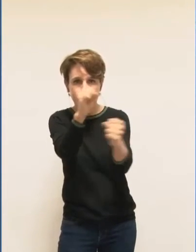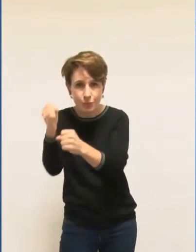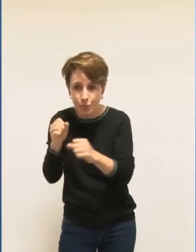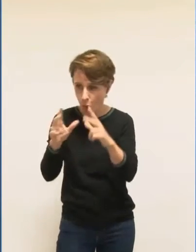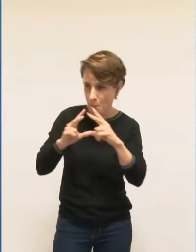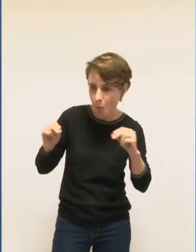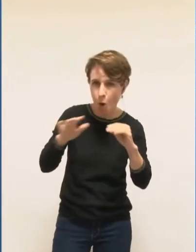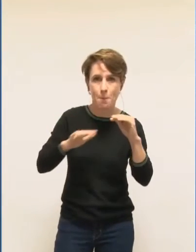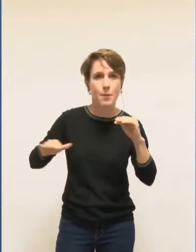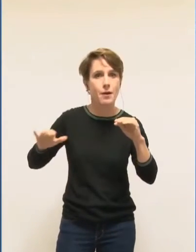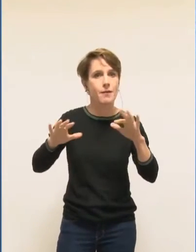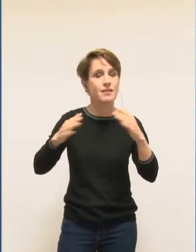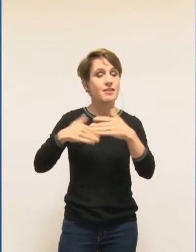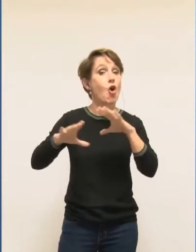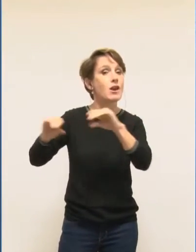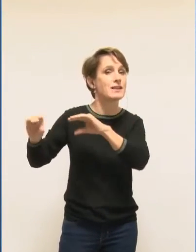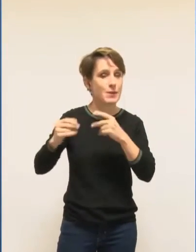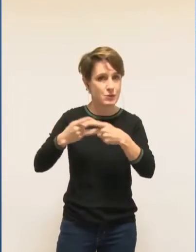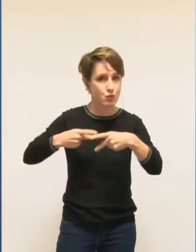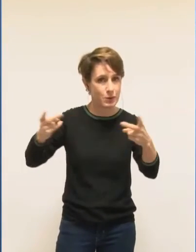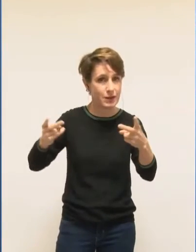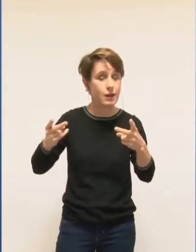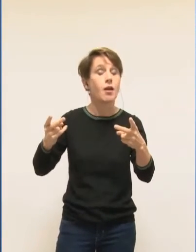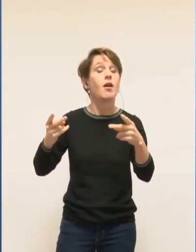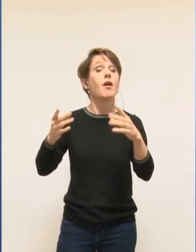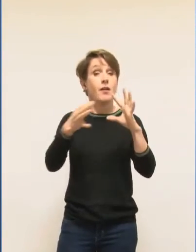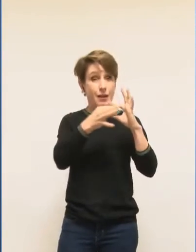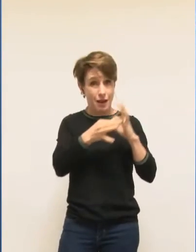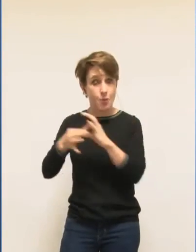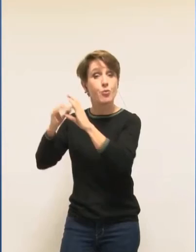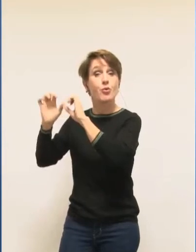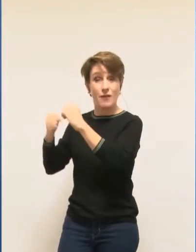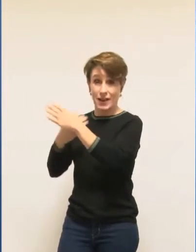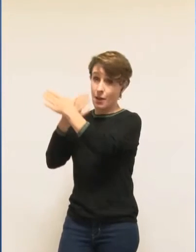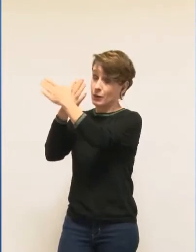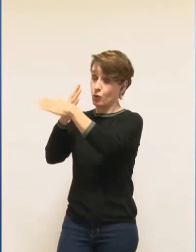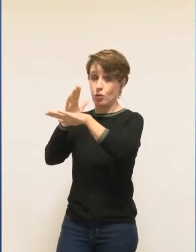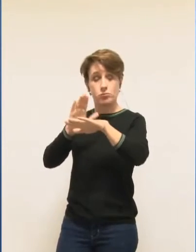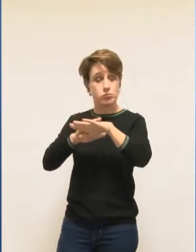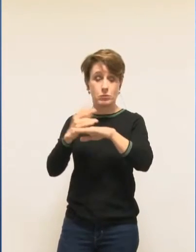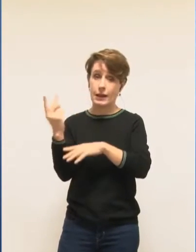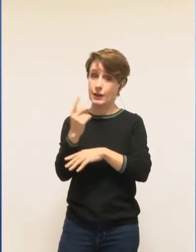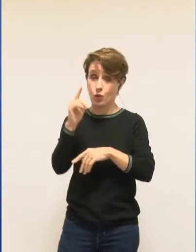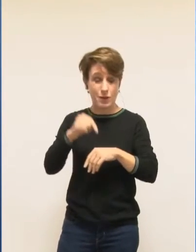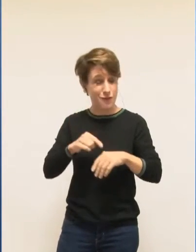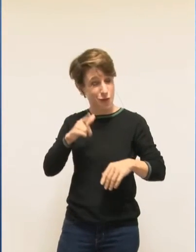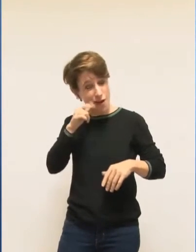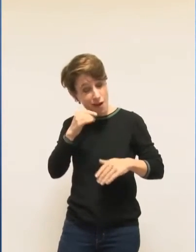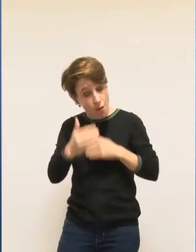public. Et en lien avec la métro, il y a un vrai progrès à faire de ce point de vue-là.